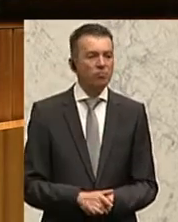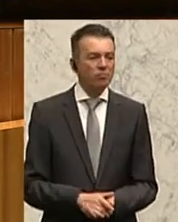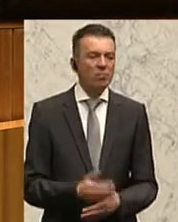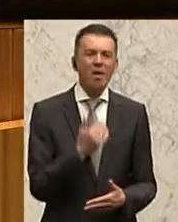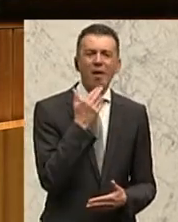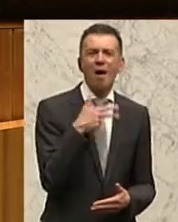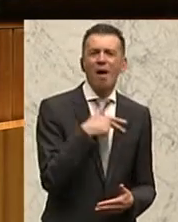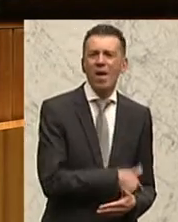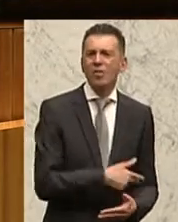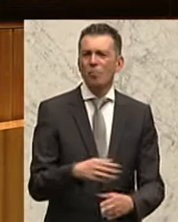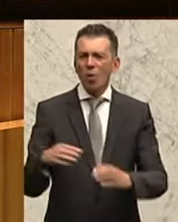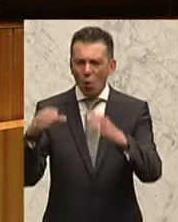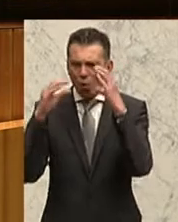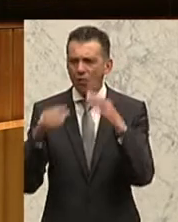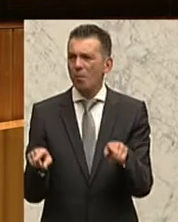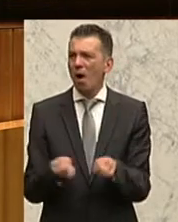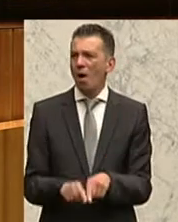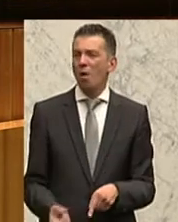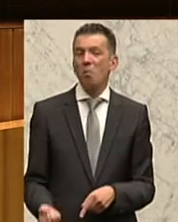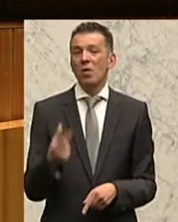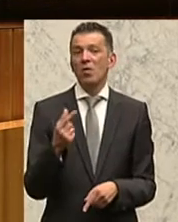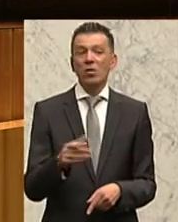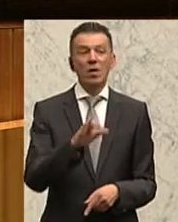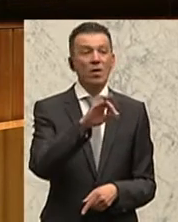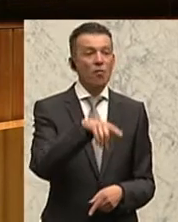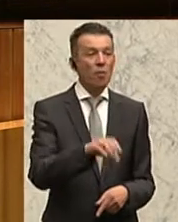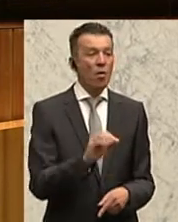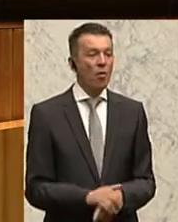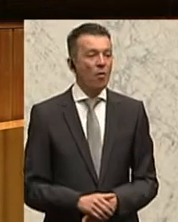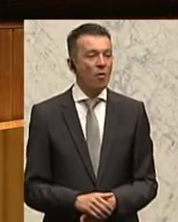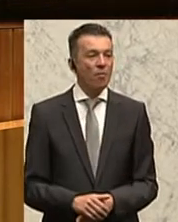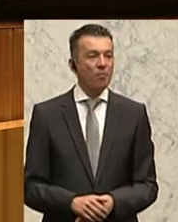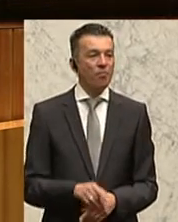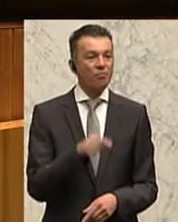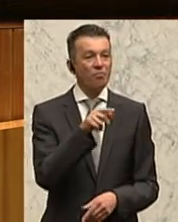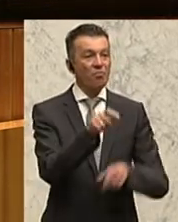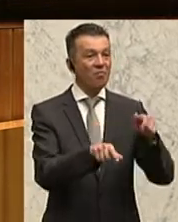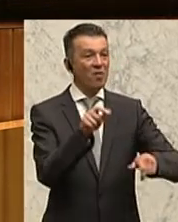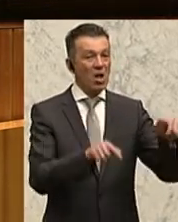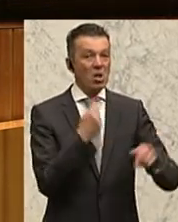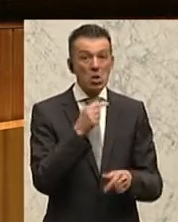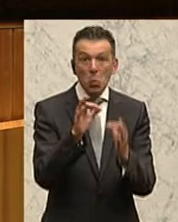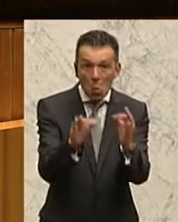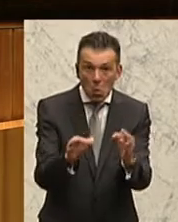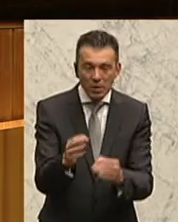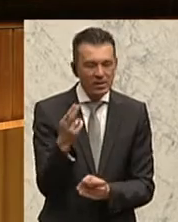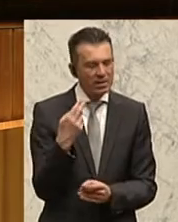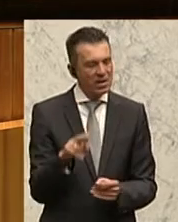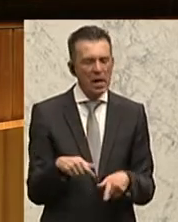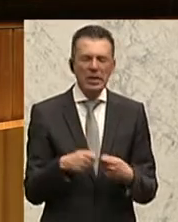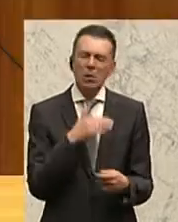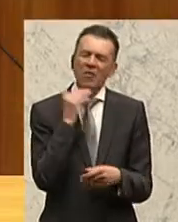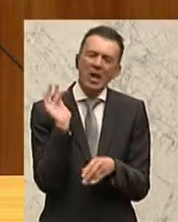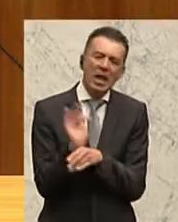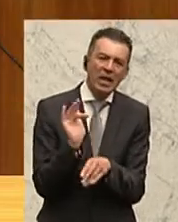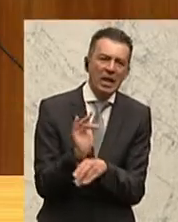von der ÖVP oder auch gerade von der FPÖ, dass Ihre Leute das gutheißen grundsätzlich. Da gibt es sehr viele kritische Stimmen und